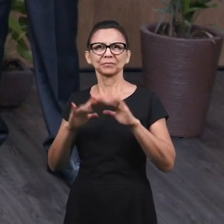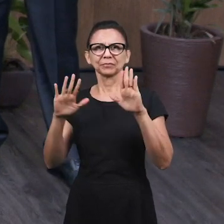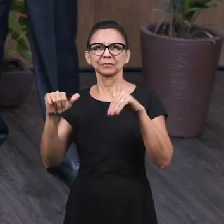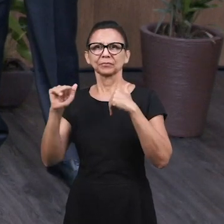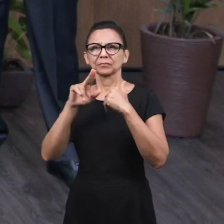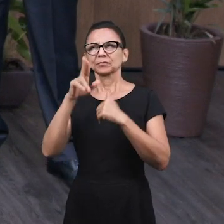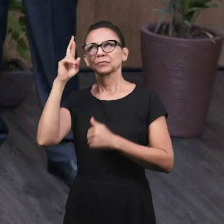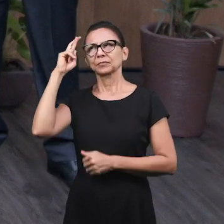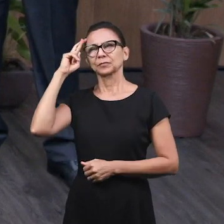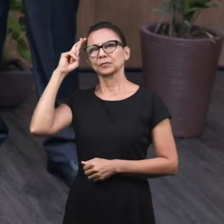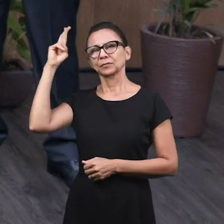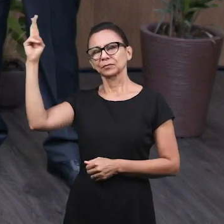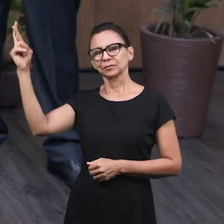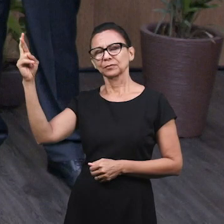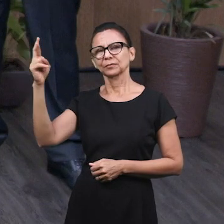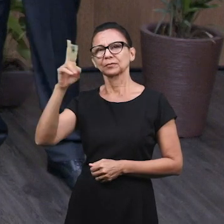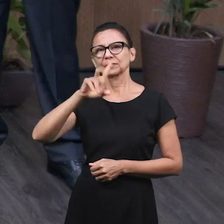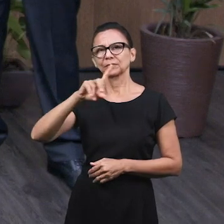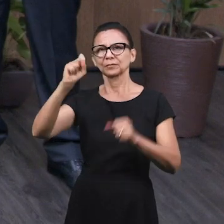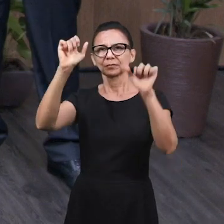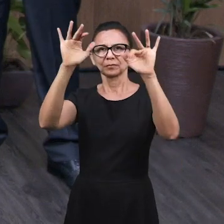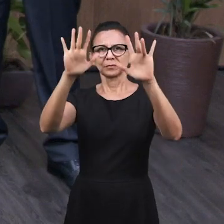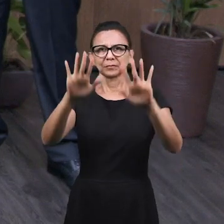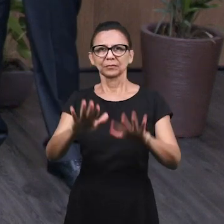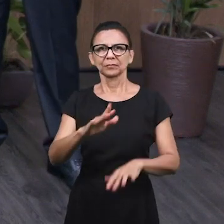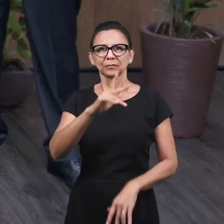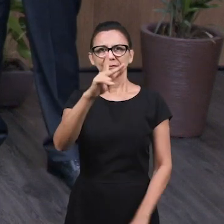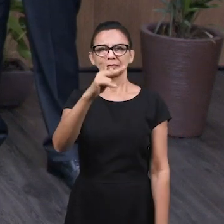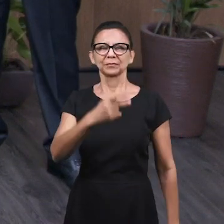Et une bénédiction de plus, le Seigneur va